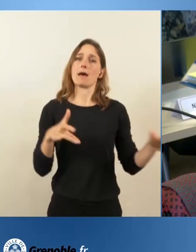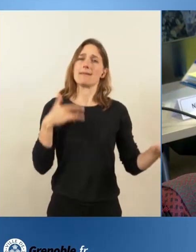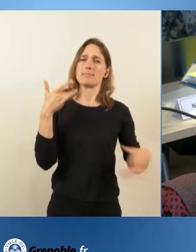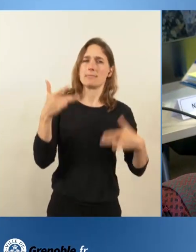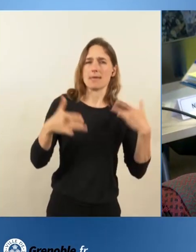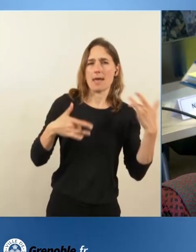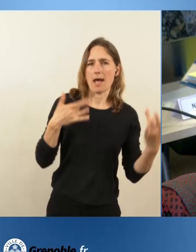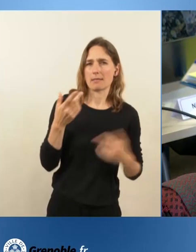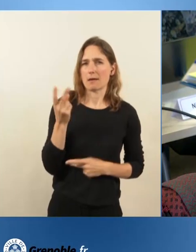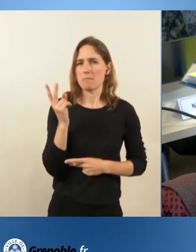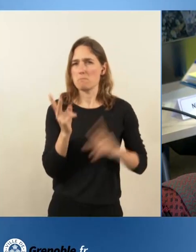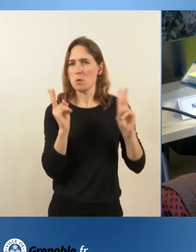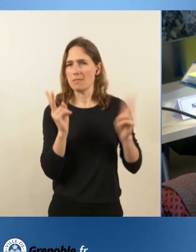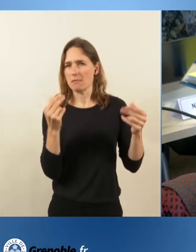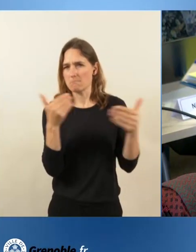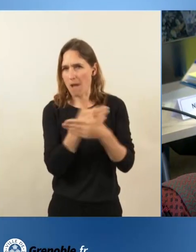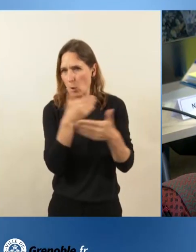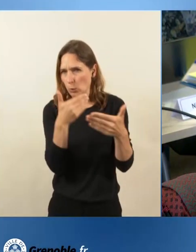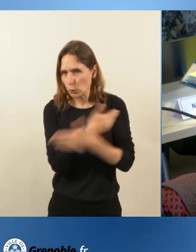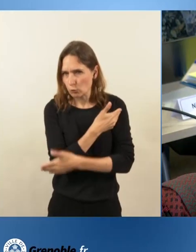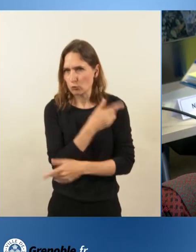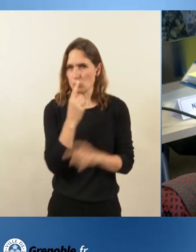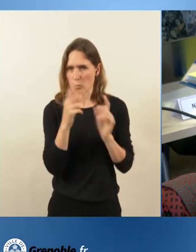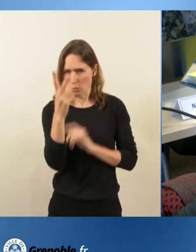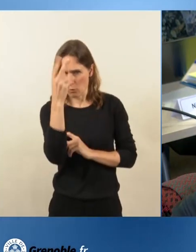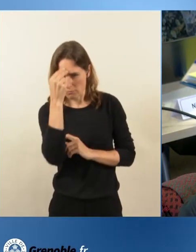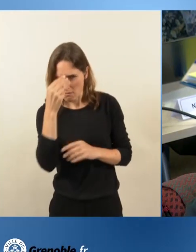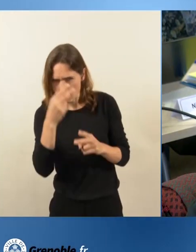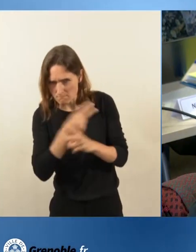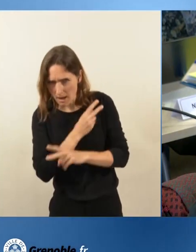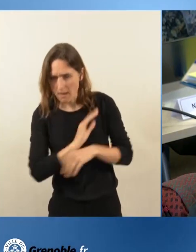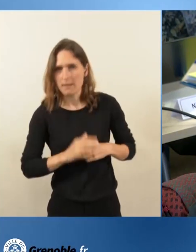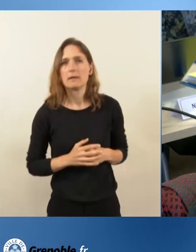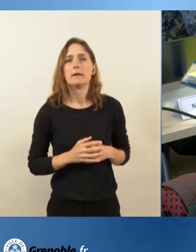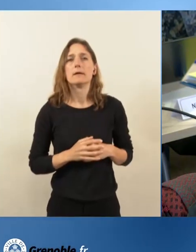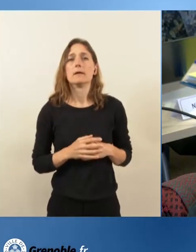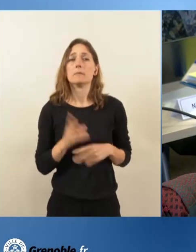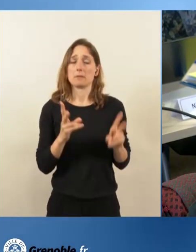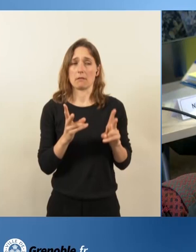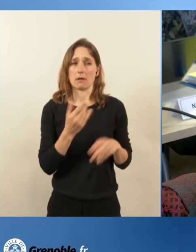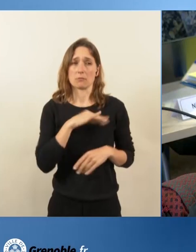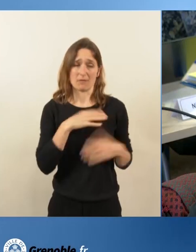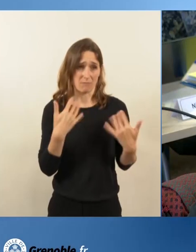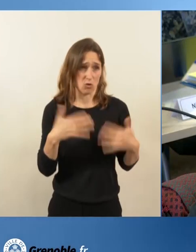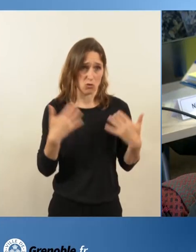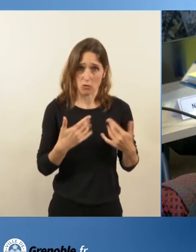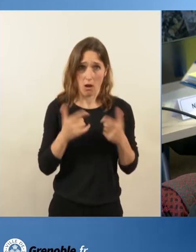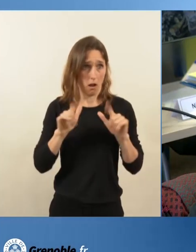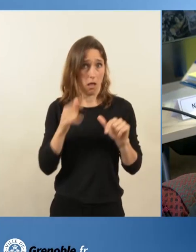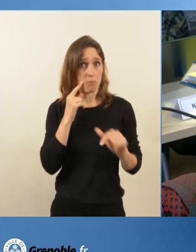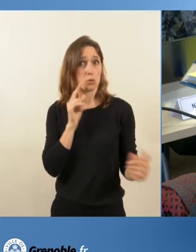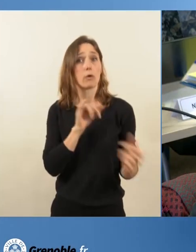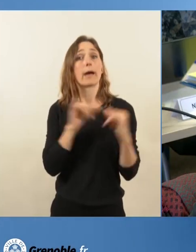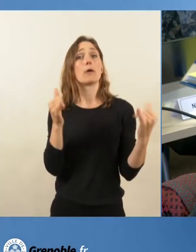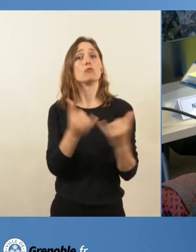petit malentendu et une mauvaise compréhension pour autant la responsable pour le coup c'était déjà rendu disponible pour une réunion à